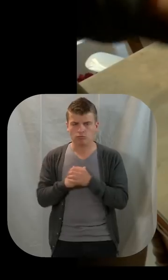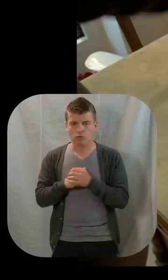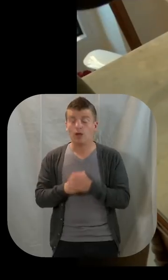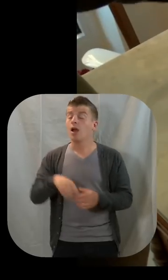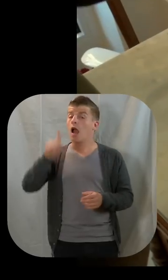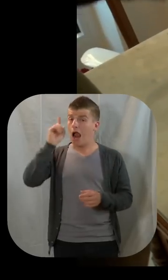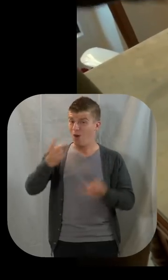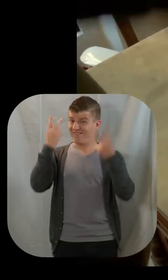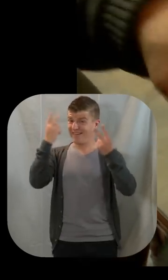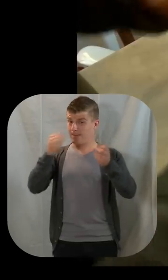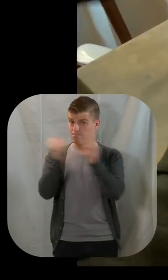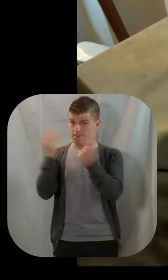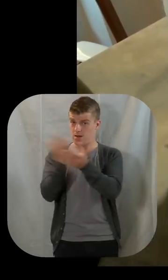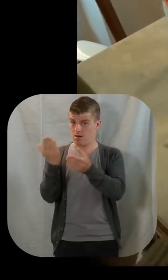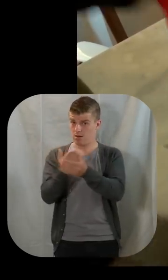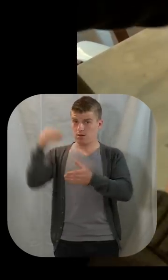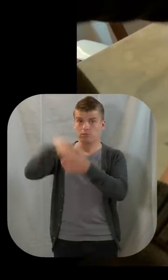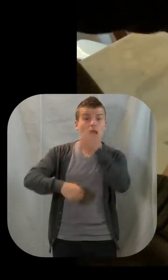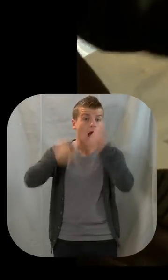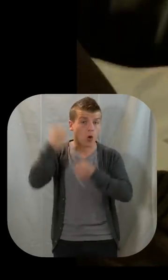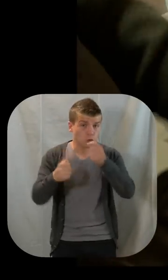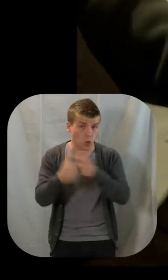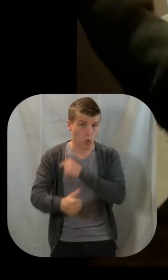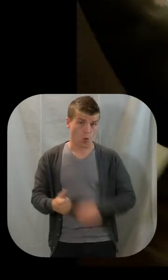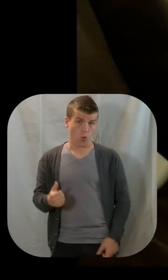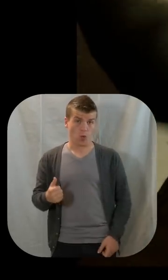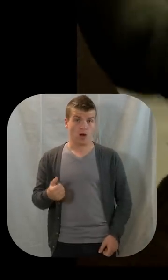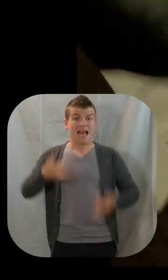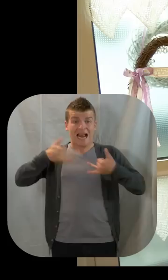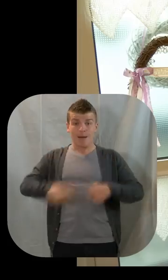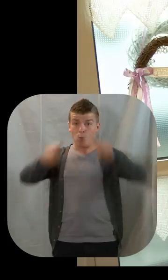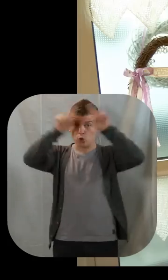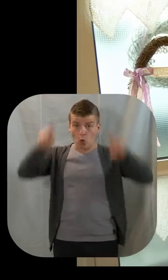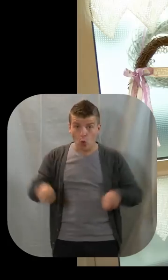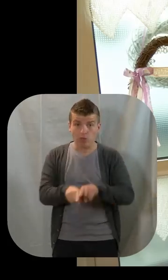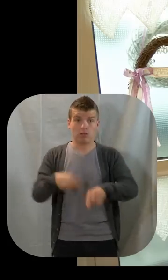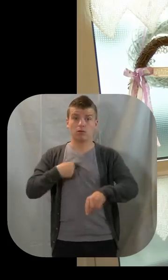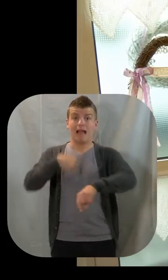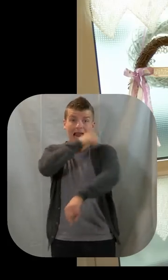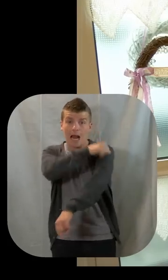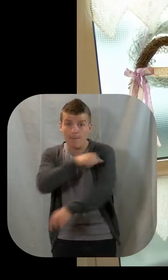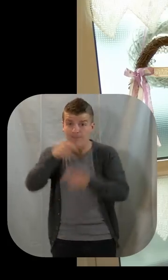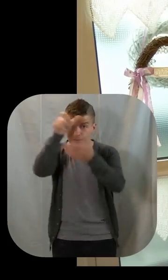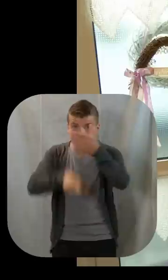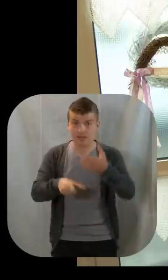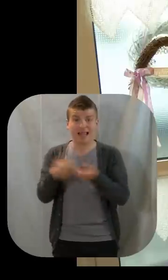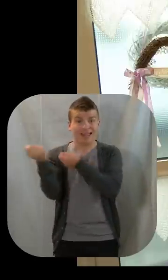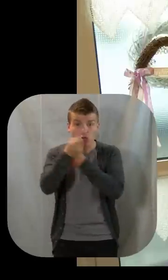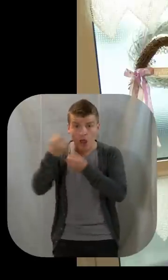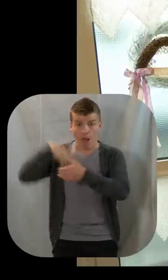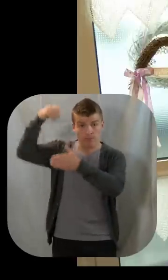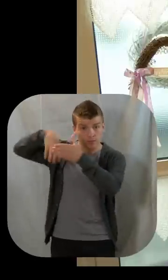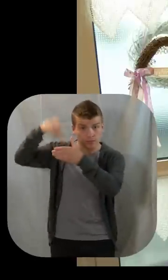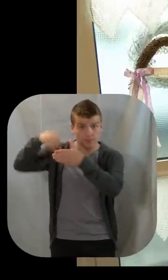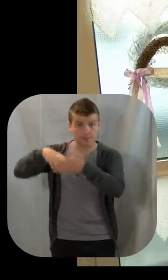Und wichtige Dokumente gehören rein. Vom Auto, Geburtsurkunde, Impfpass, solche Sachen. Eine Taschenlampe.